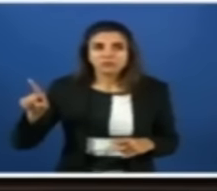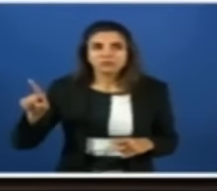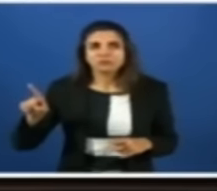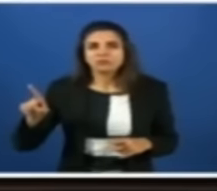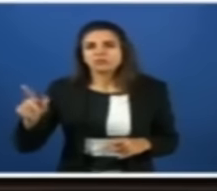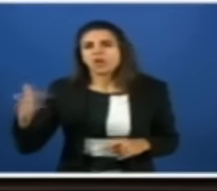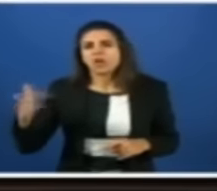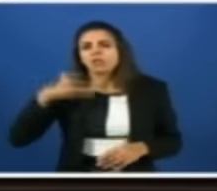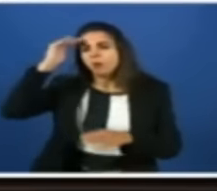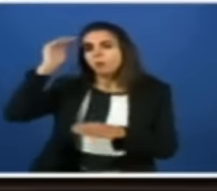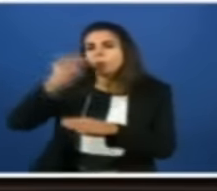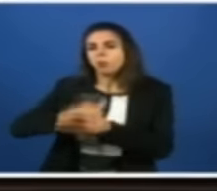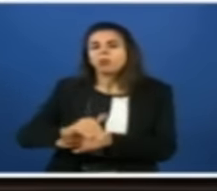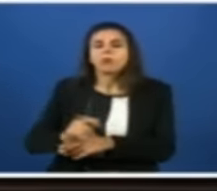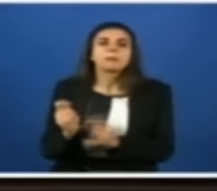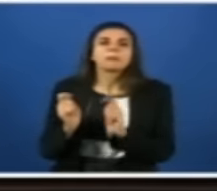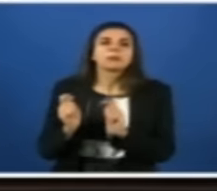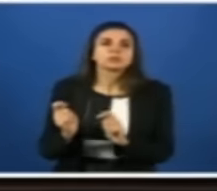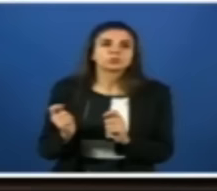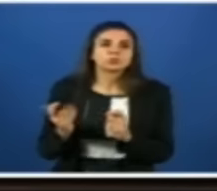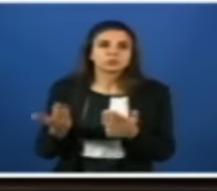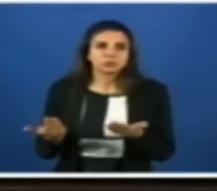tepe taklak olur.